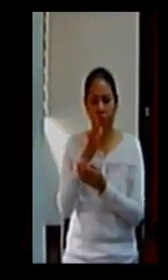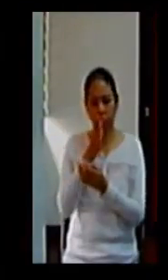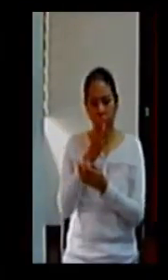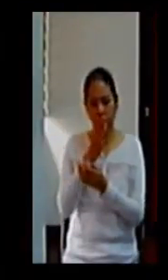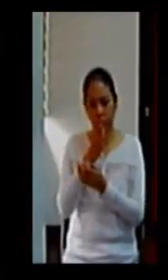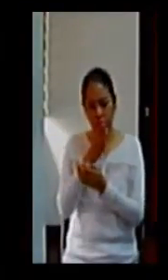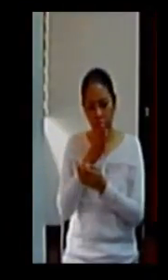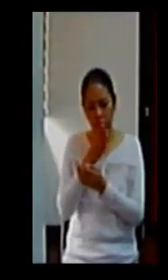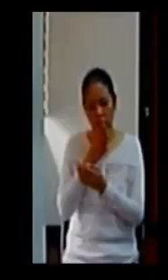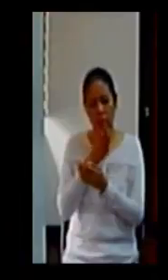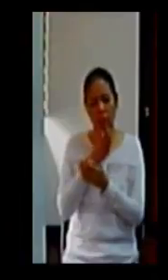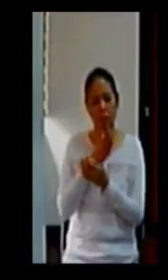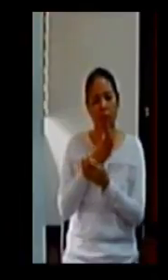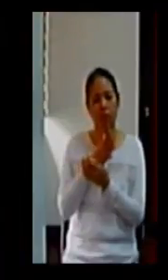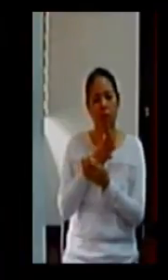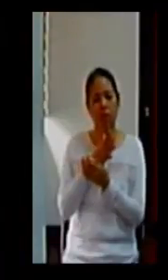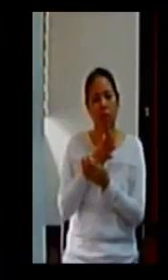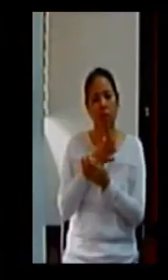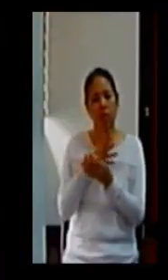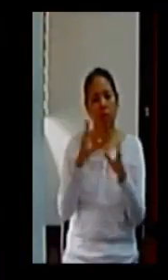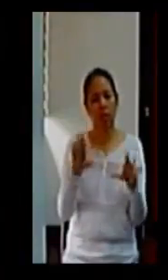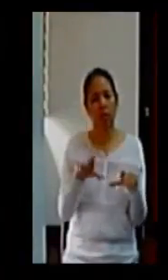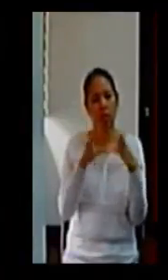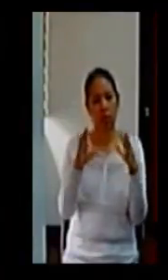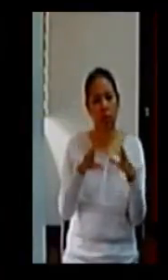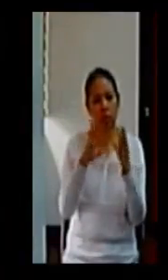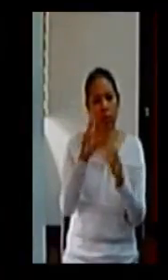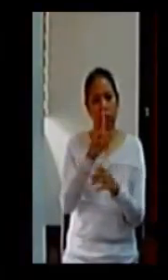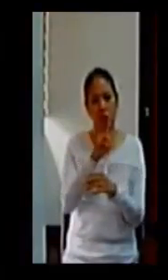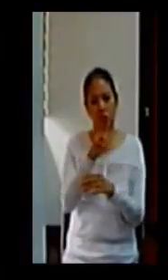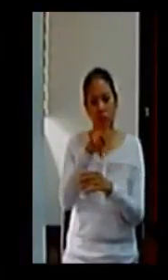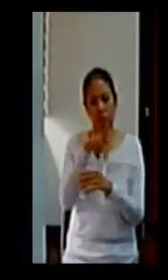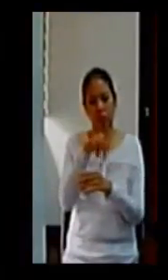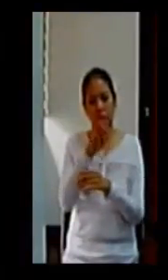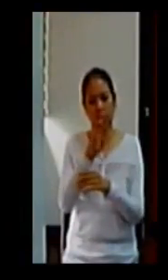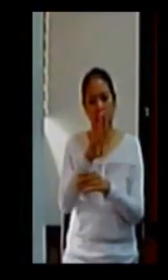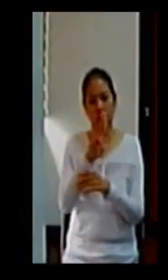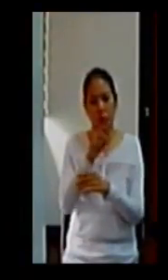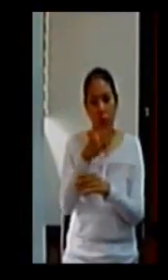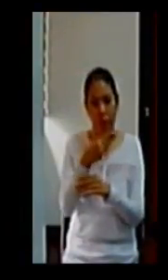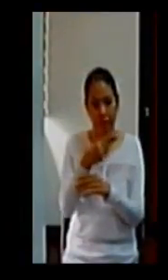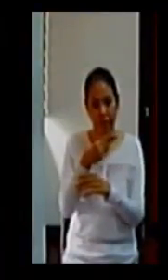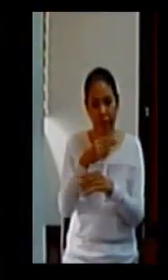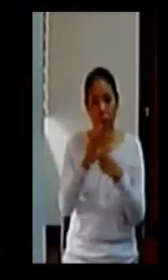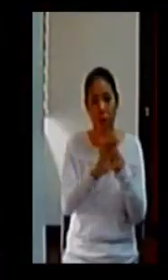ng kalsada. Nag-apply po siya sa DPWH. Yung contractual lang po.